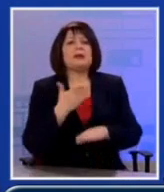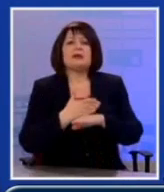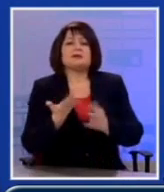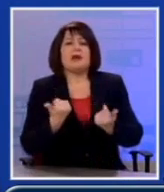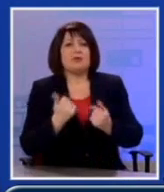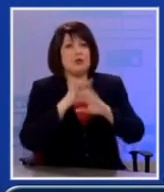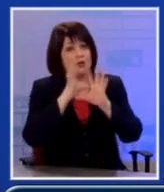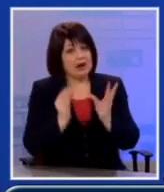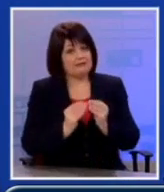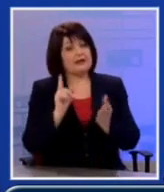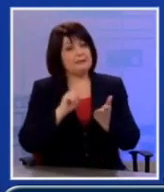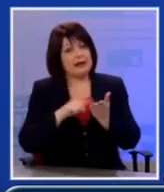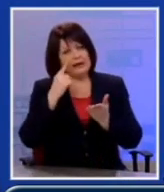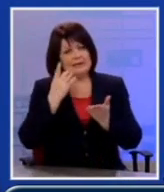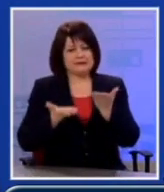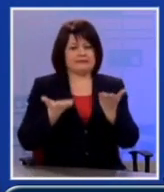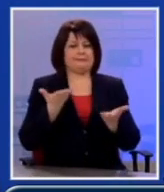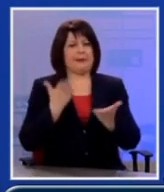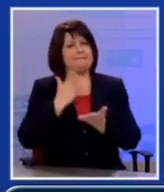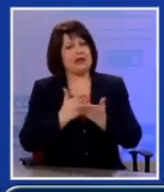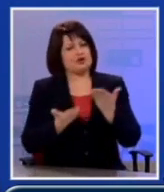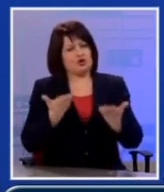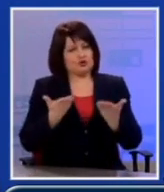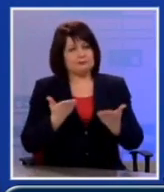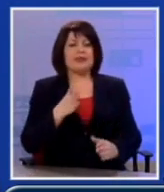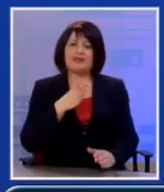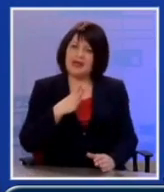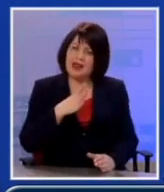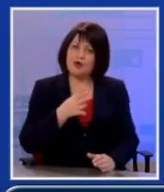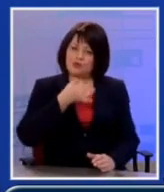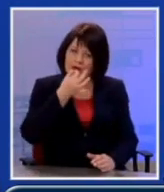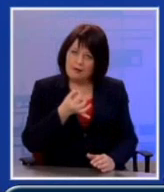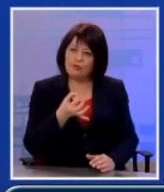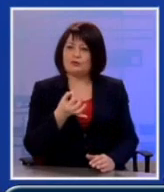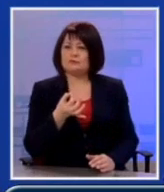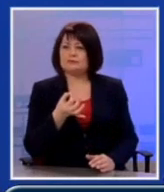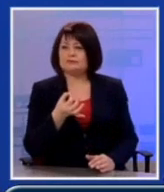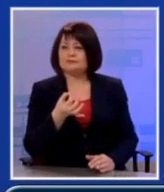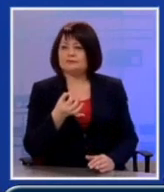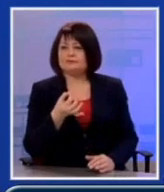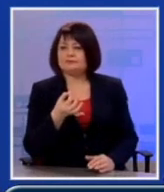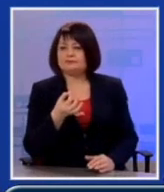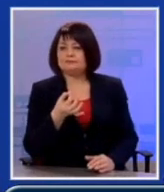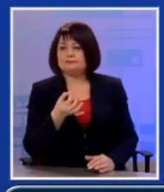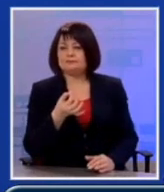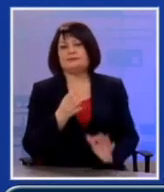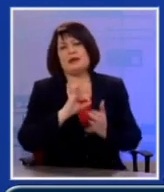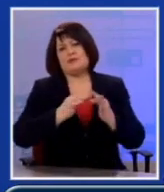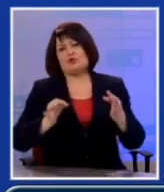Όλα αυτά θα εξομαλυνθούν. Θα ήθελα να σας πω, χωρίς να